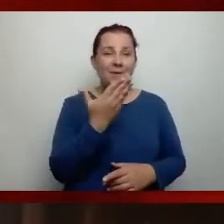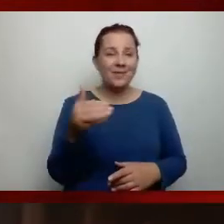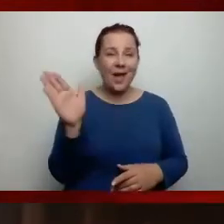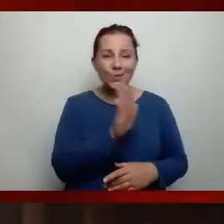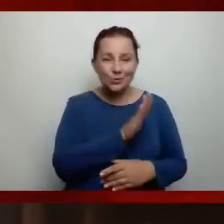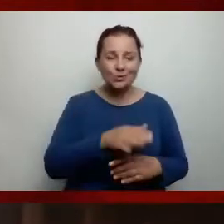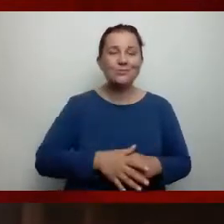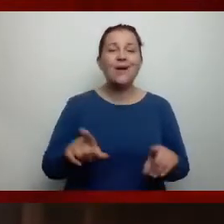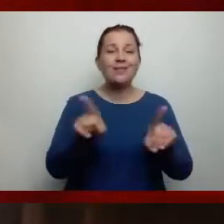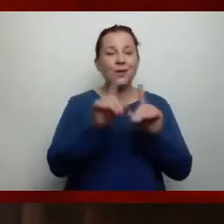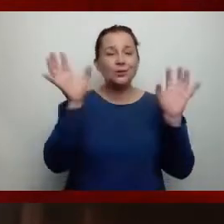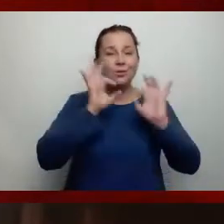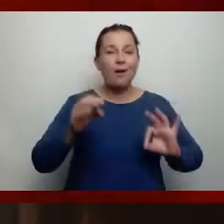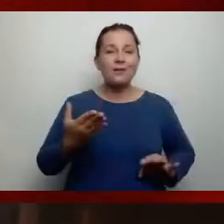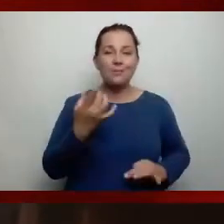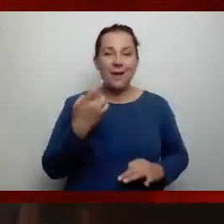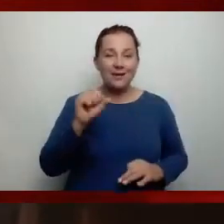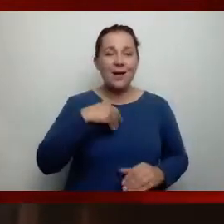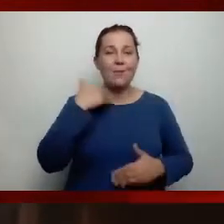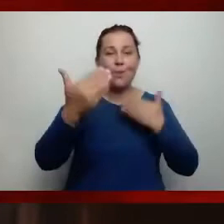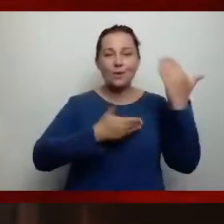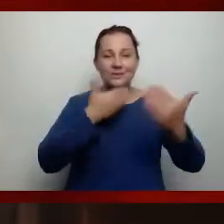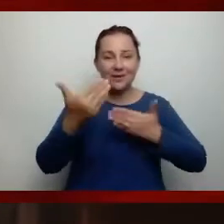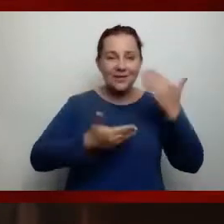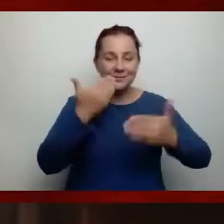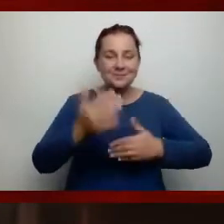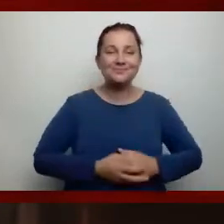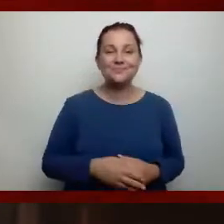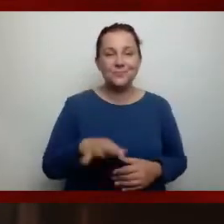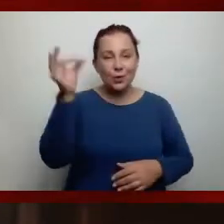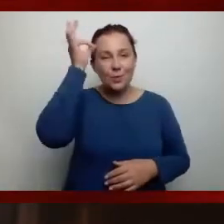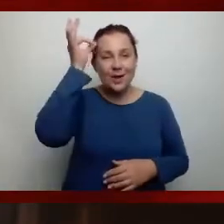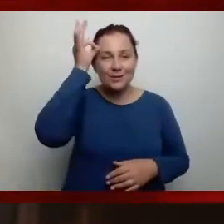A także pani Magdzie. Pani Magdo, pozdrawiamy. Dziękujemy, do widzenia. Dobranoc.